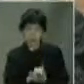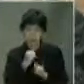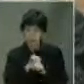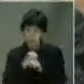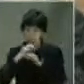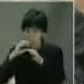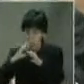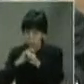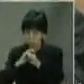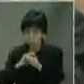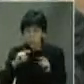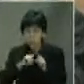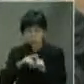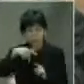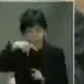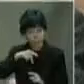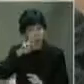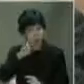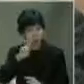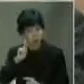ำนาจตามพระราชกำหนด